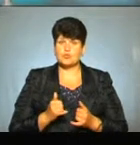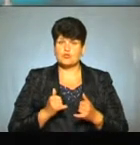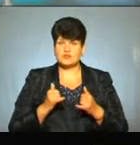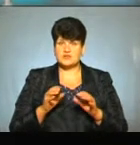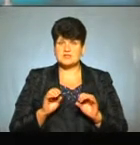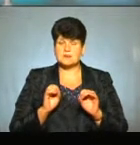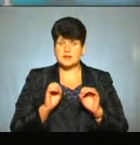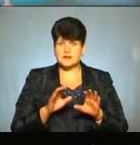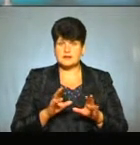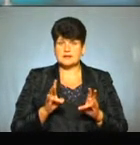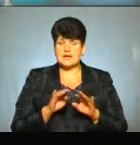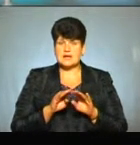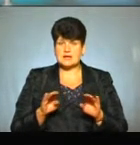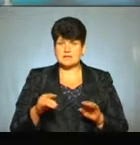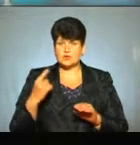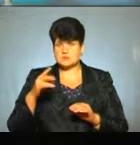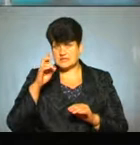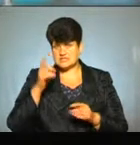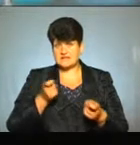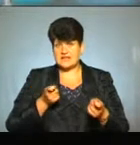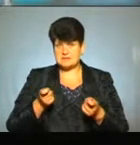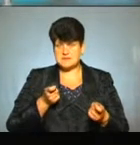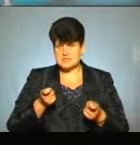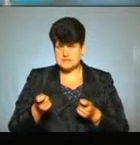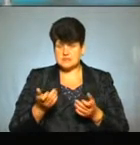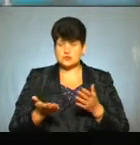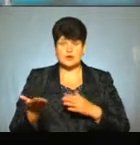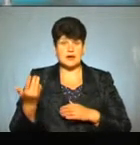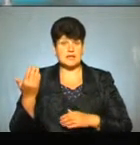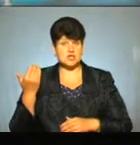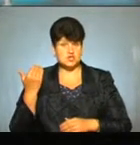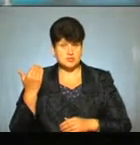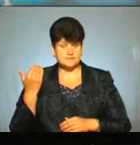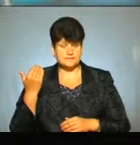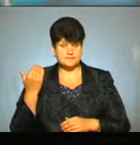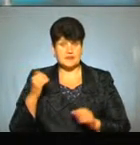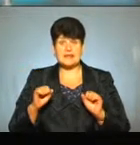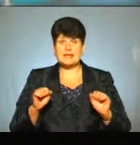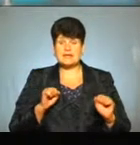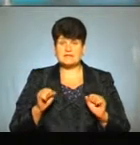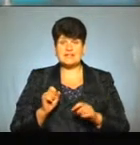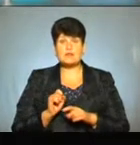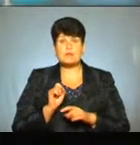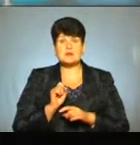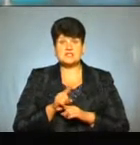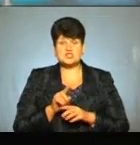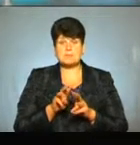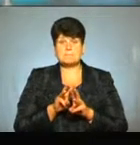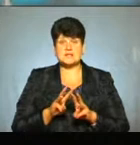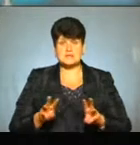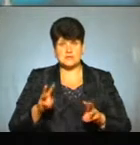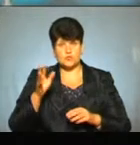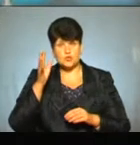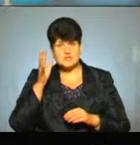повноваження передані на рівень обласних державних адміністрацій. Якщо раніше керівників призначало